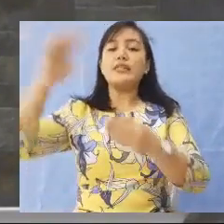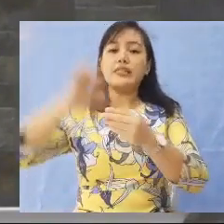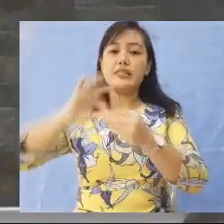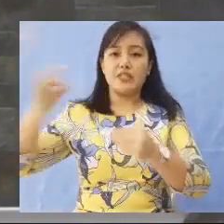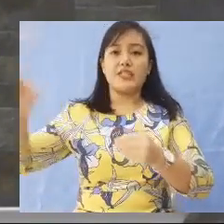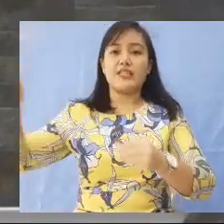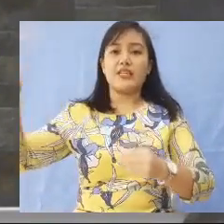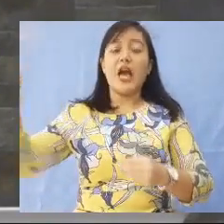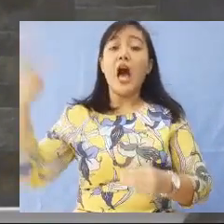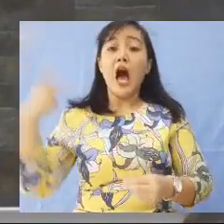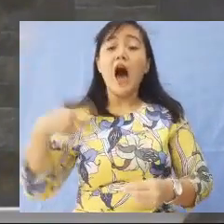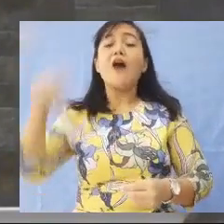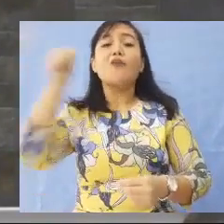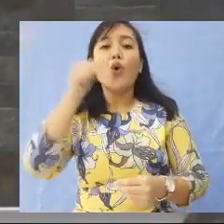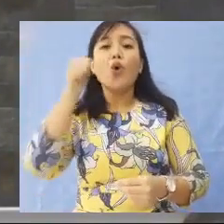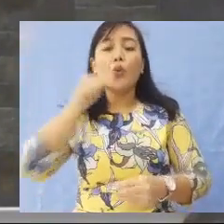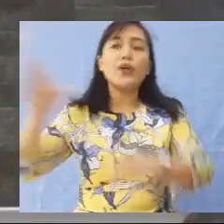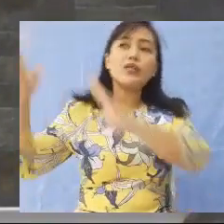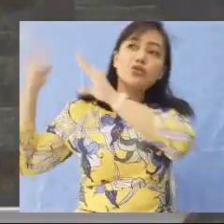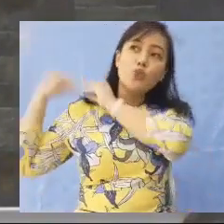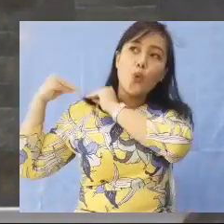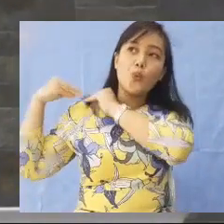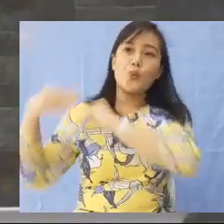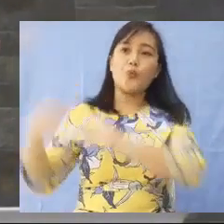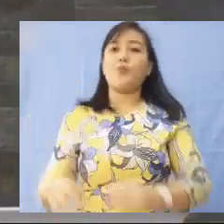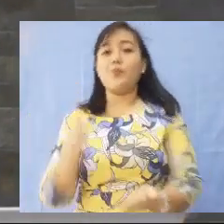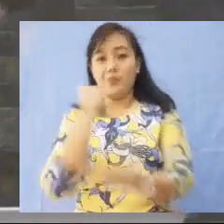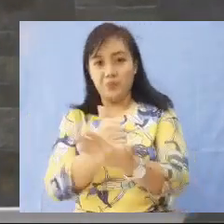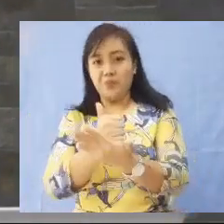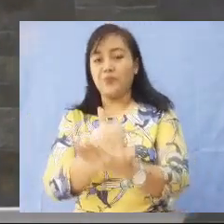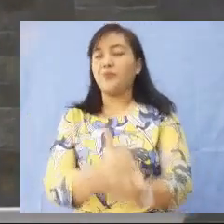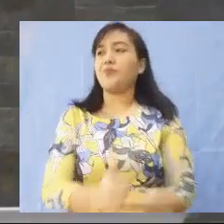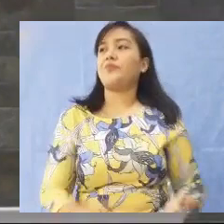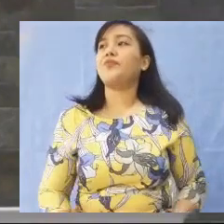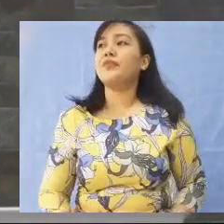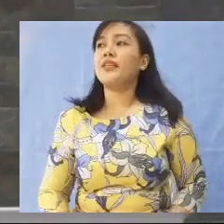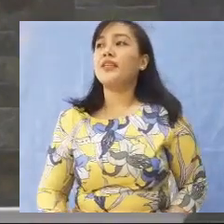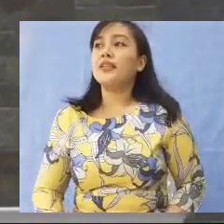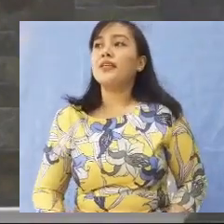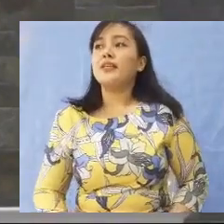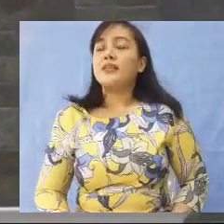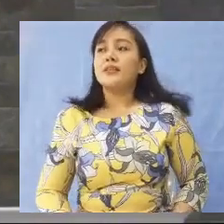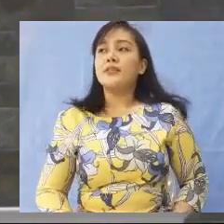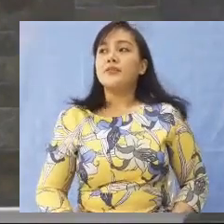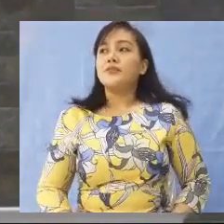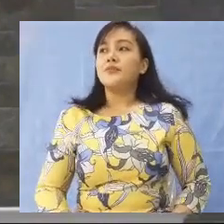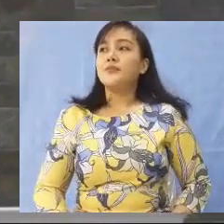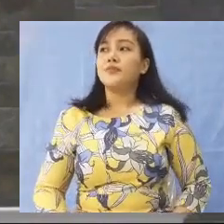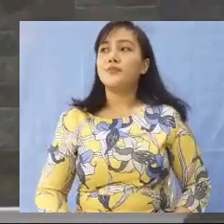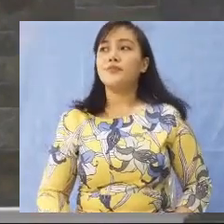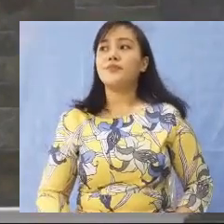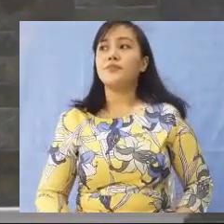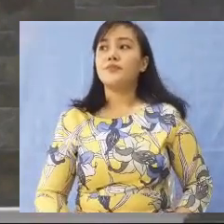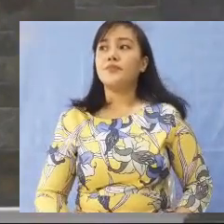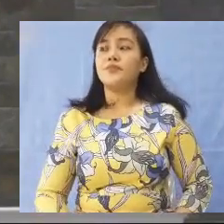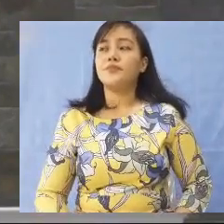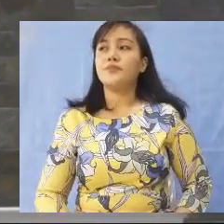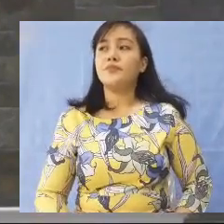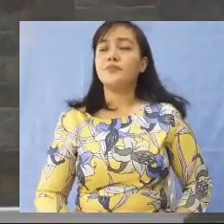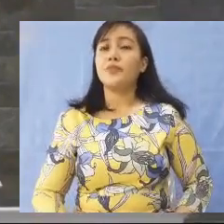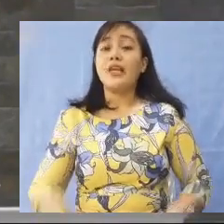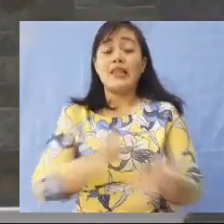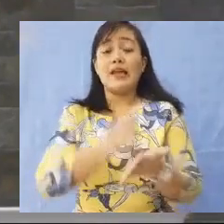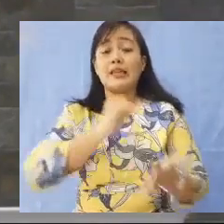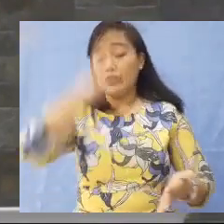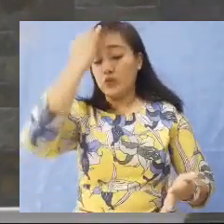There is always hope. Yun po yung kagandahan. That's the reason why the Holy Spirit was pictured as a comforter. Mamaya, madadaanan